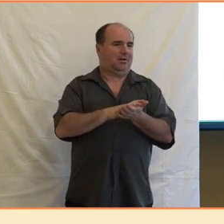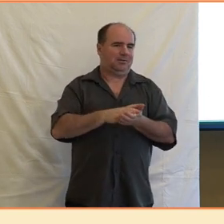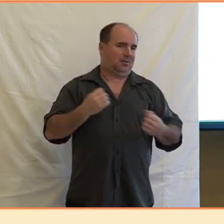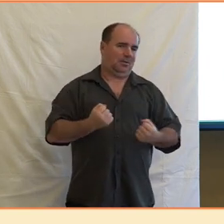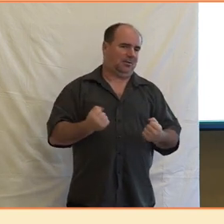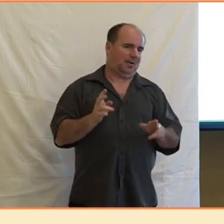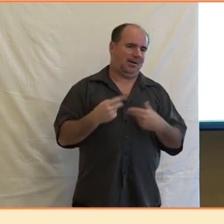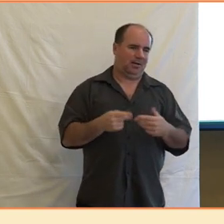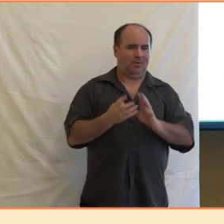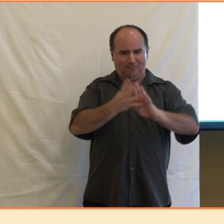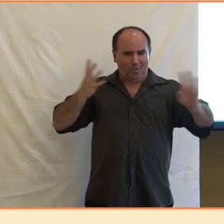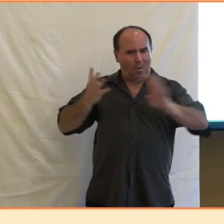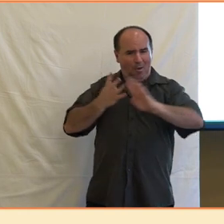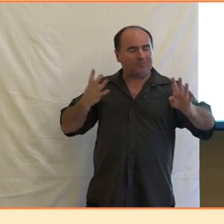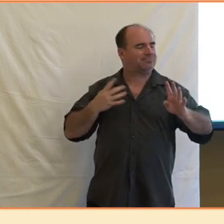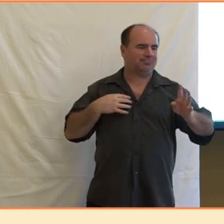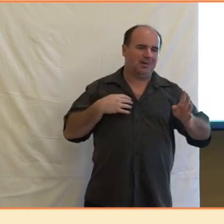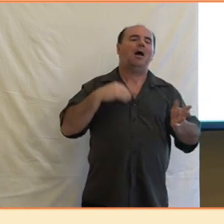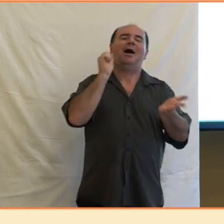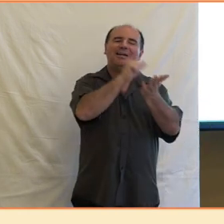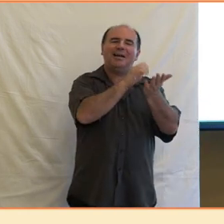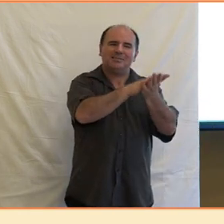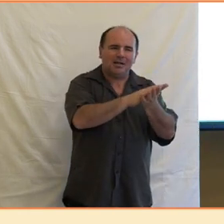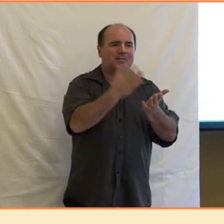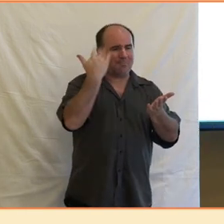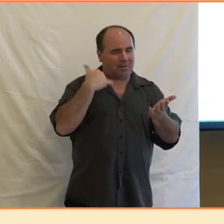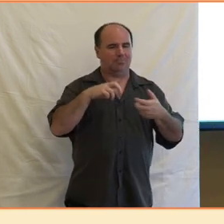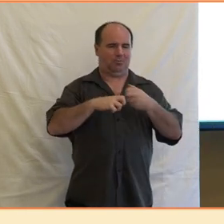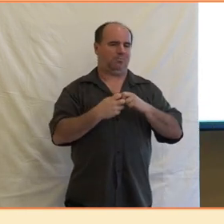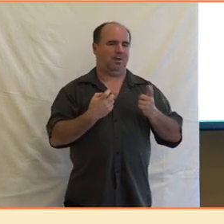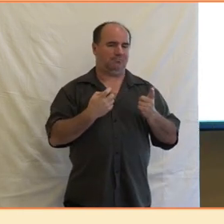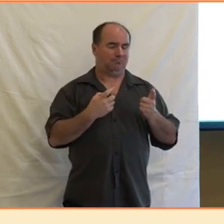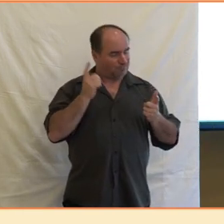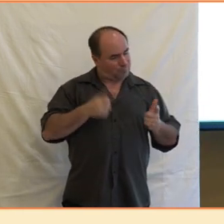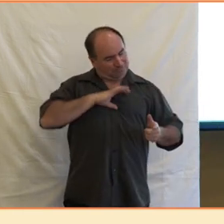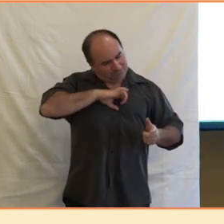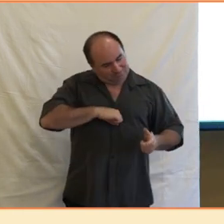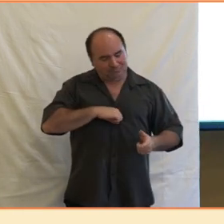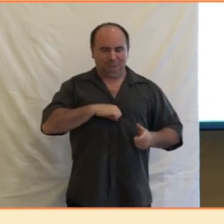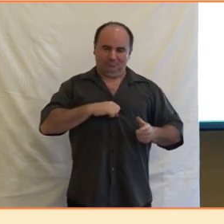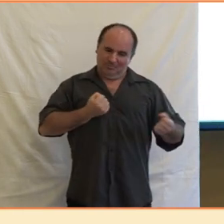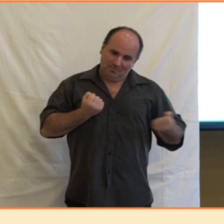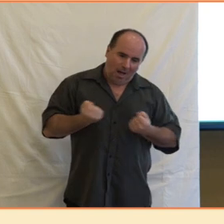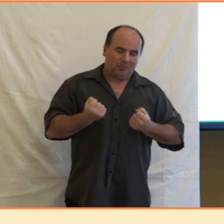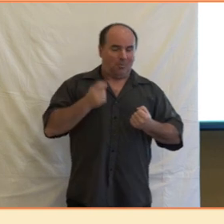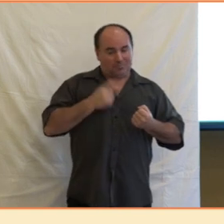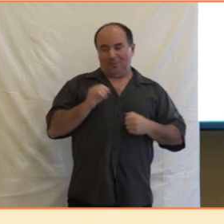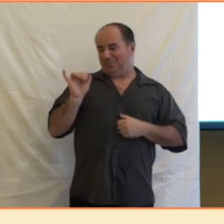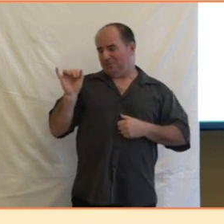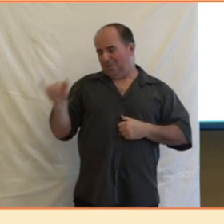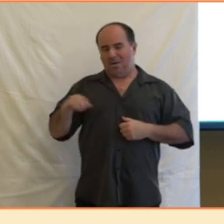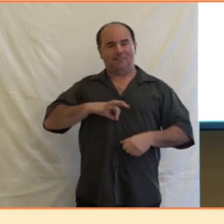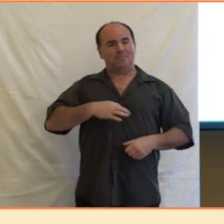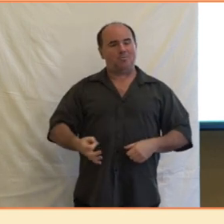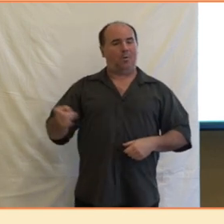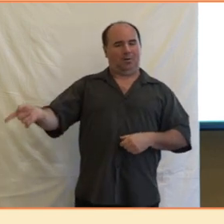skutečně pro řadu lidí prostě ta registrace byl nějaký problém, který museli překonat. Museli prostě zajít za svými vnuky, za svým